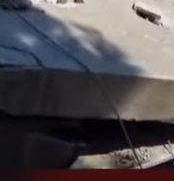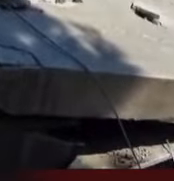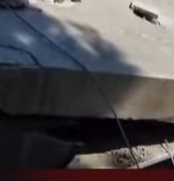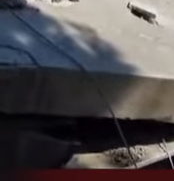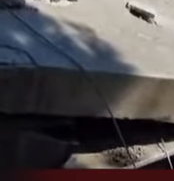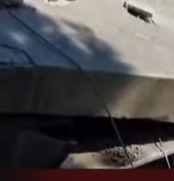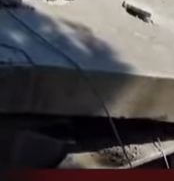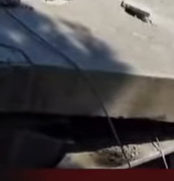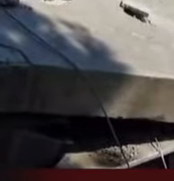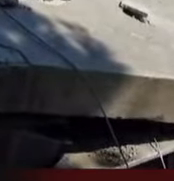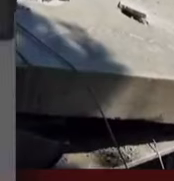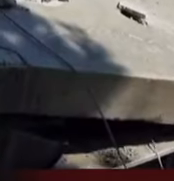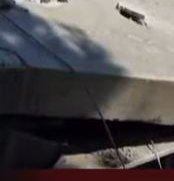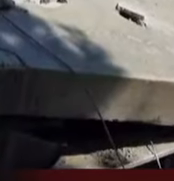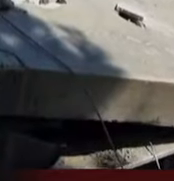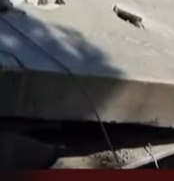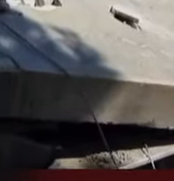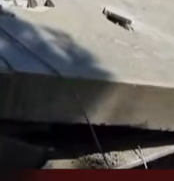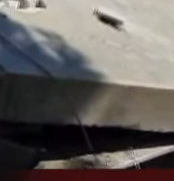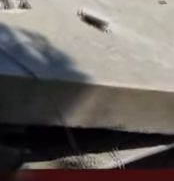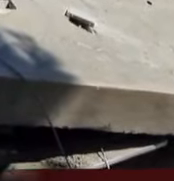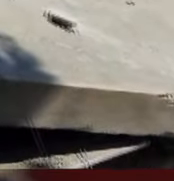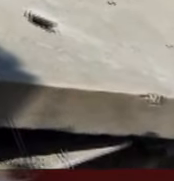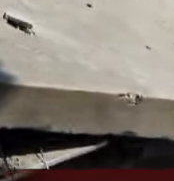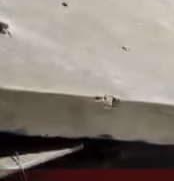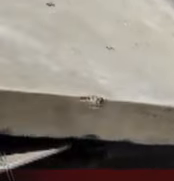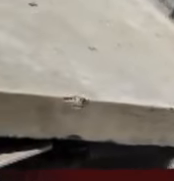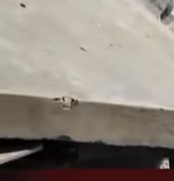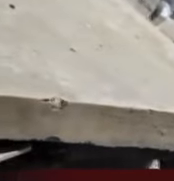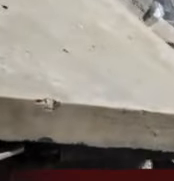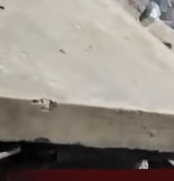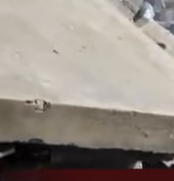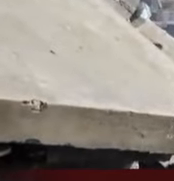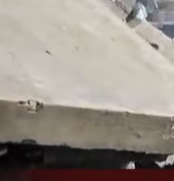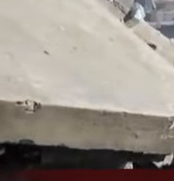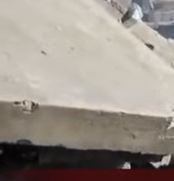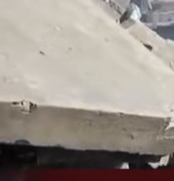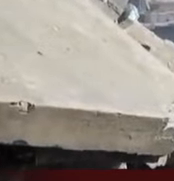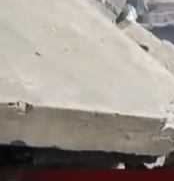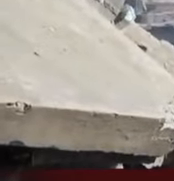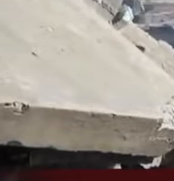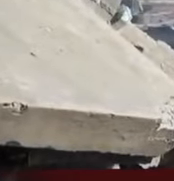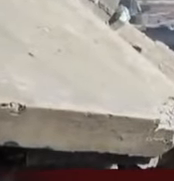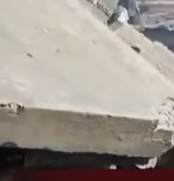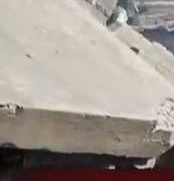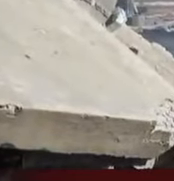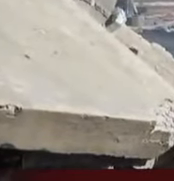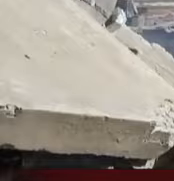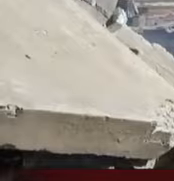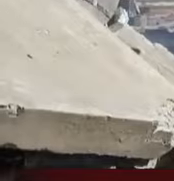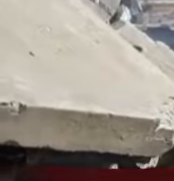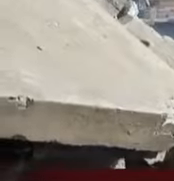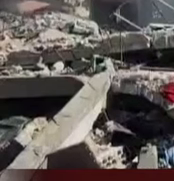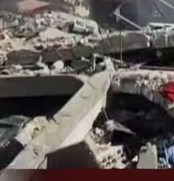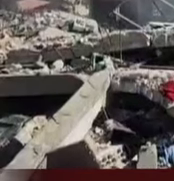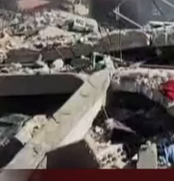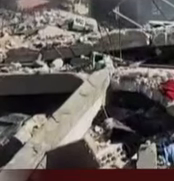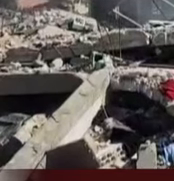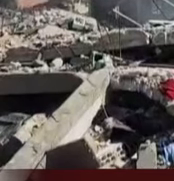على بلدة يونين حيث هناك سقوط شهداء وجرحى، وعلى بلدة الرام